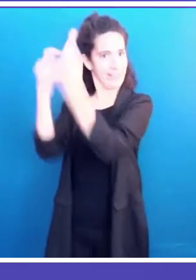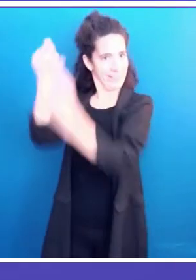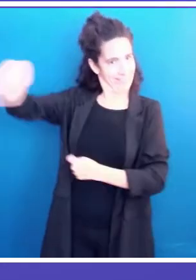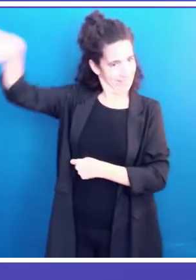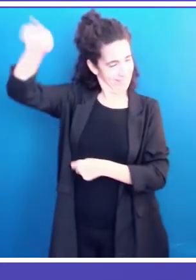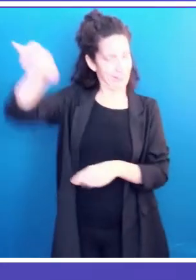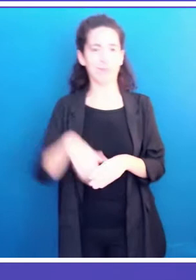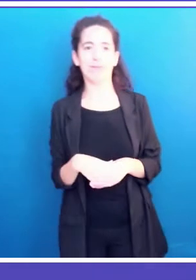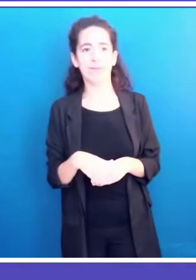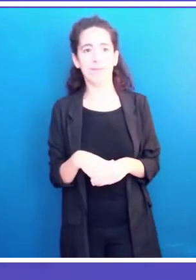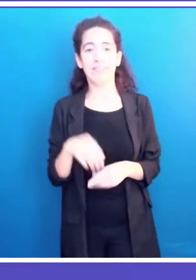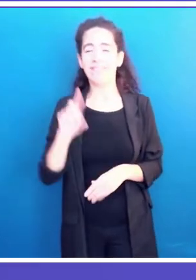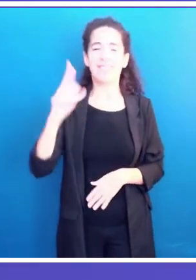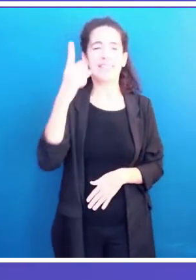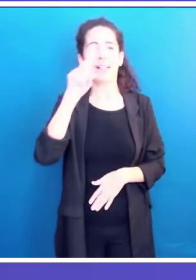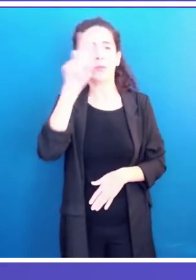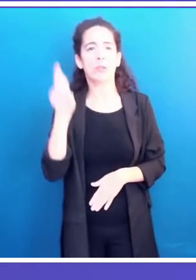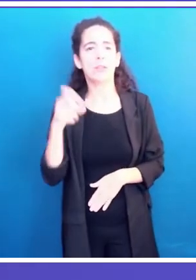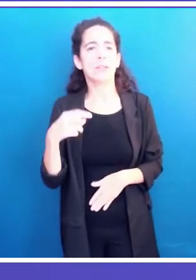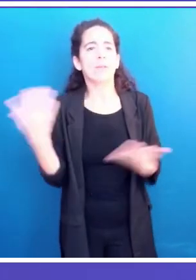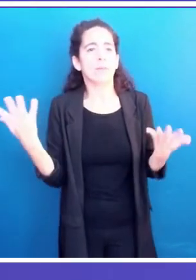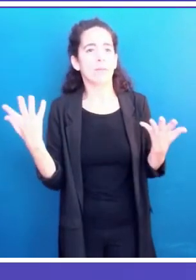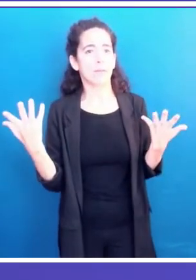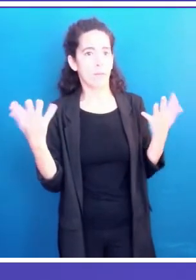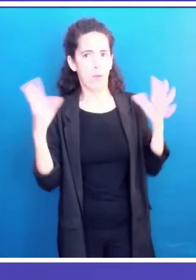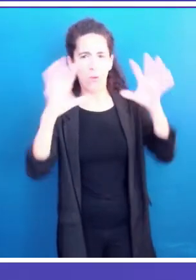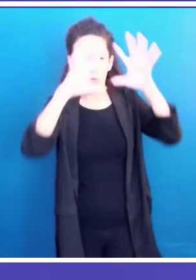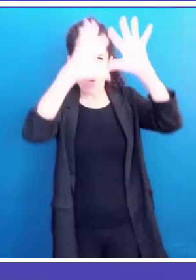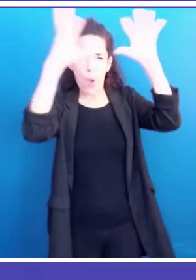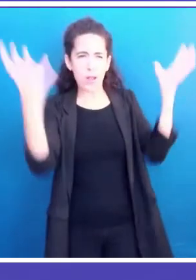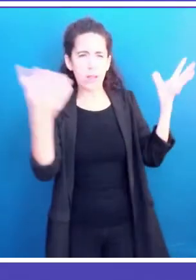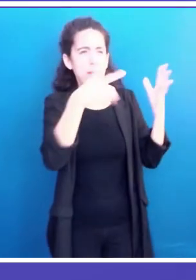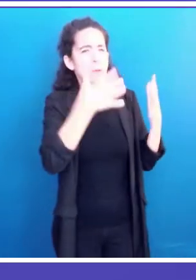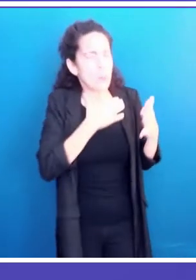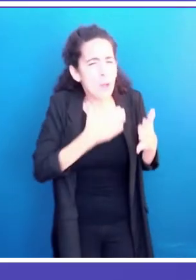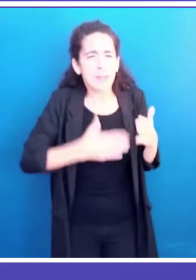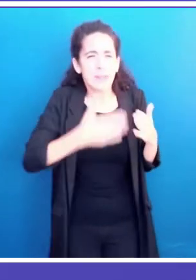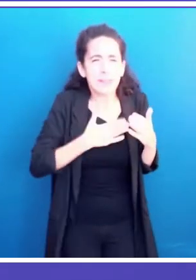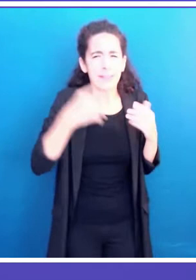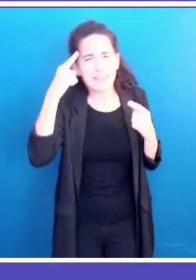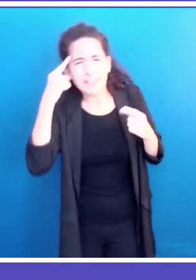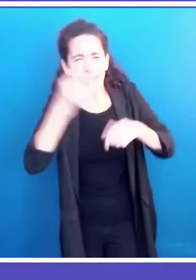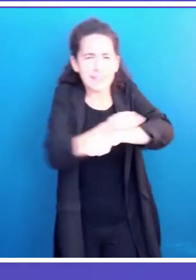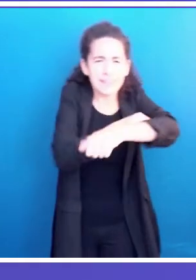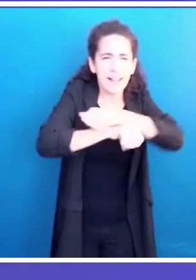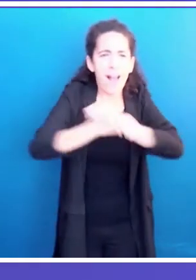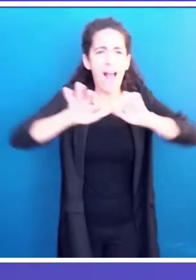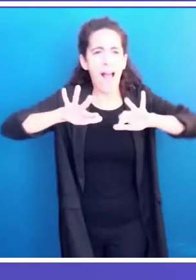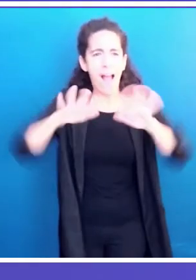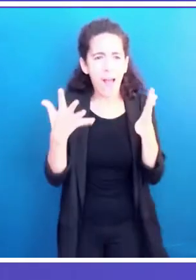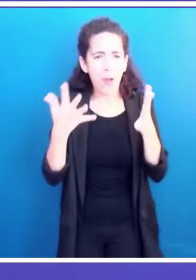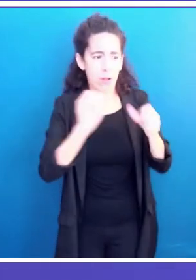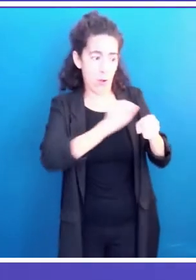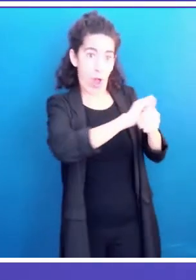الجميع للحد من تأثير فيروس كورونا على النساء، كيف يمكن لشبكات النساء المختلفات في منطقة